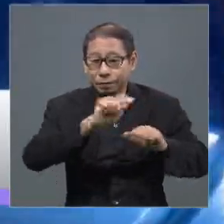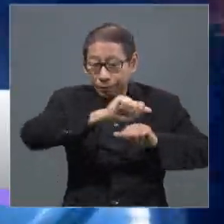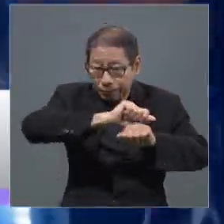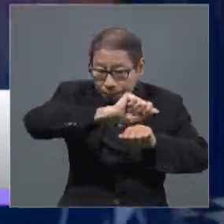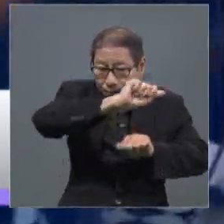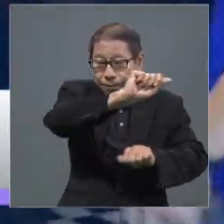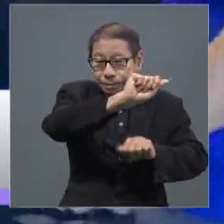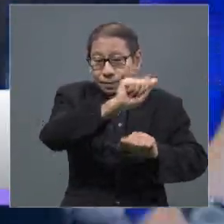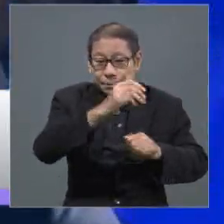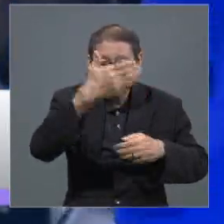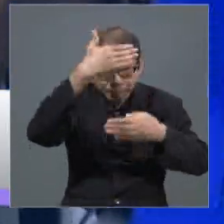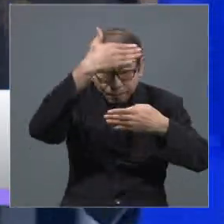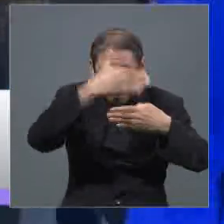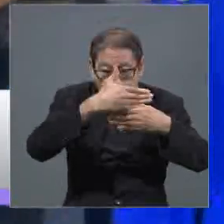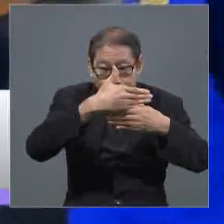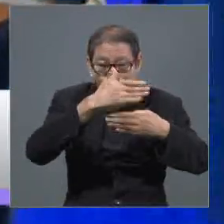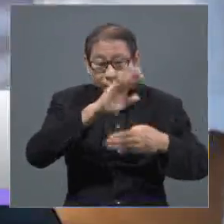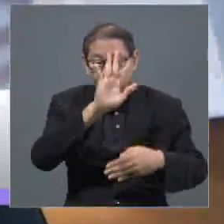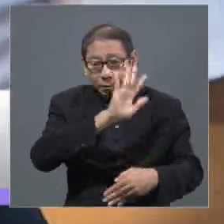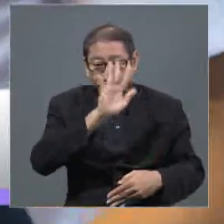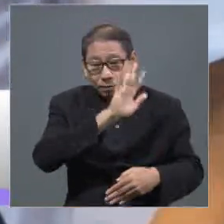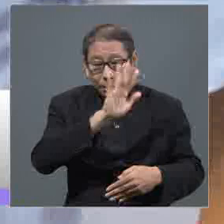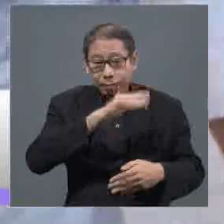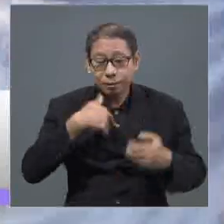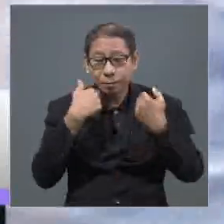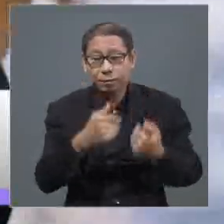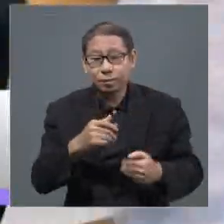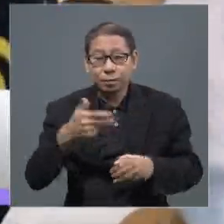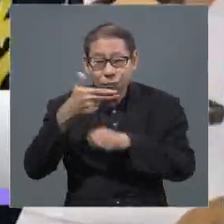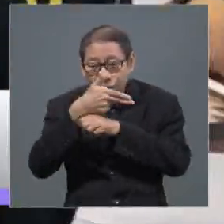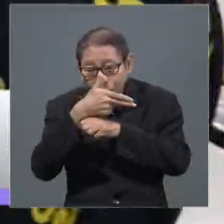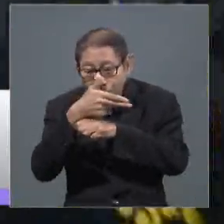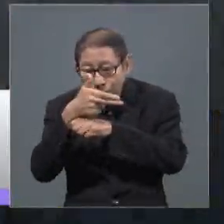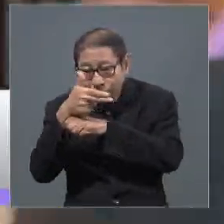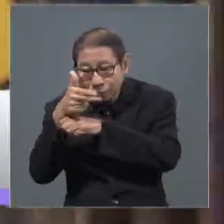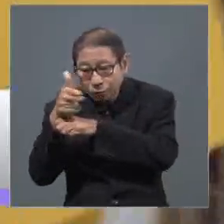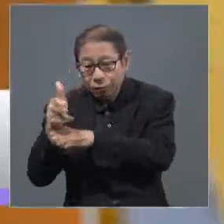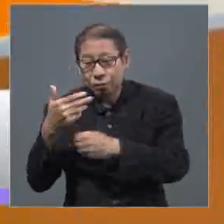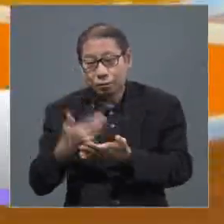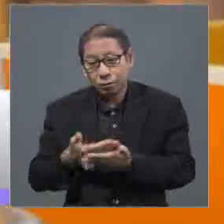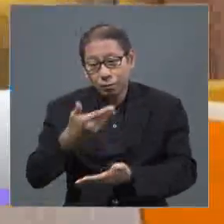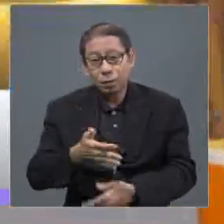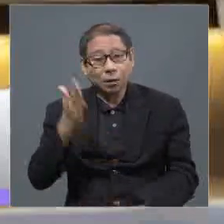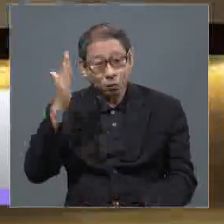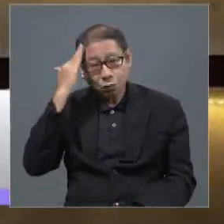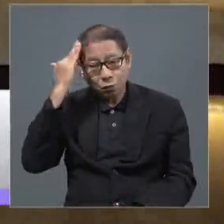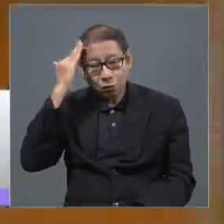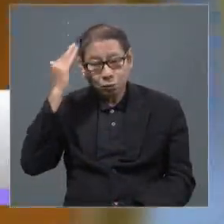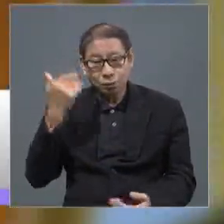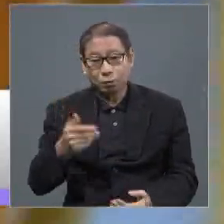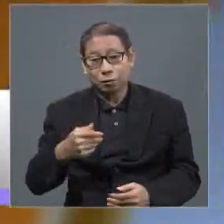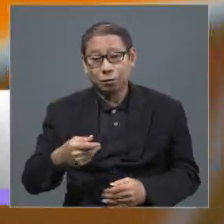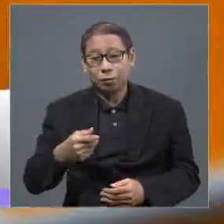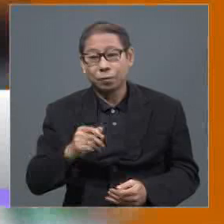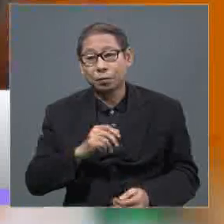ไม่ให้มองเห็นจากด้านนอกและมีการติดกล้องวงจรปิดรอบทิศทางนะครับแต่ผู้ซื้อเขาบอกว่าจะรู้กันเป็นการภายใน